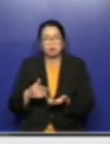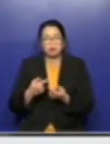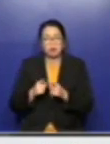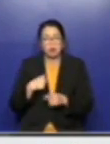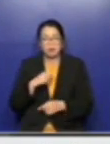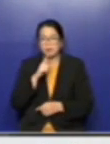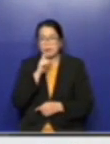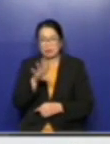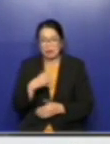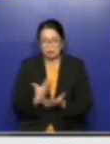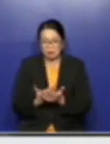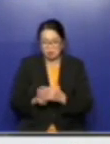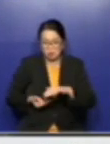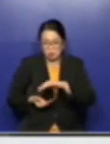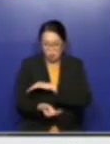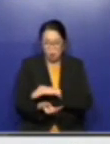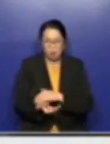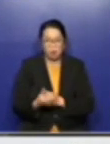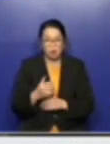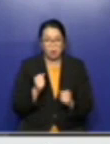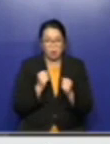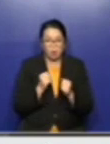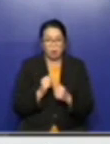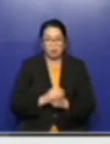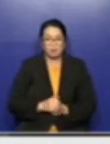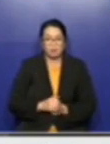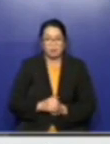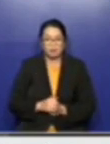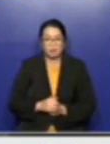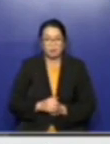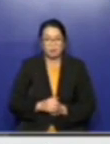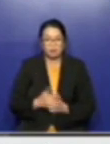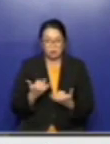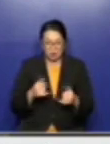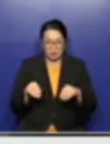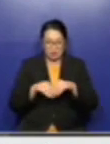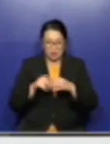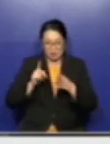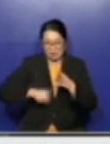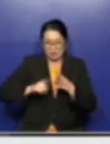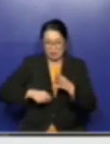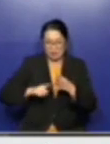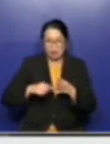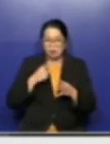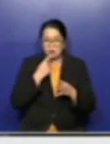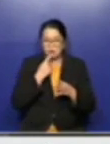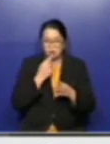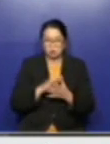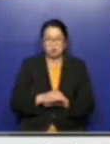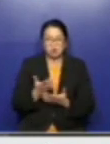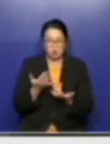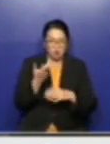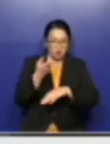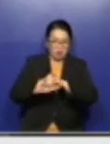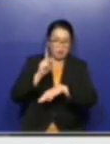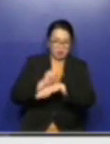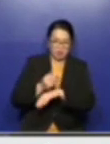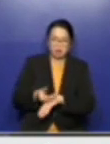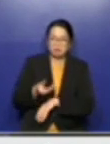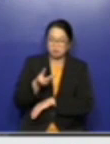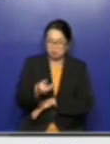ท่านเรื่องโบนัสนะเดี๋ยวเพื่อนที่ไทย PBS จะบอกว่าจีรยุกำลังจะมีโบนัสสิ้นปีแล้วทะลึ่งมาพูดเดี๋ยวประธานใหญ่เขาบอกว่าไม่ให้มีโบนั